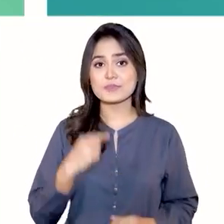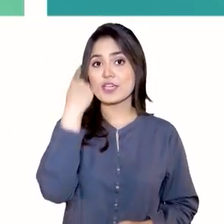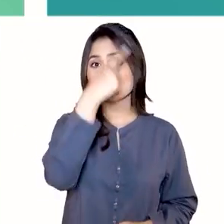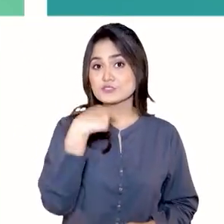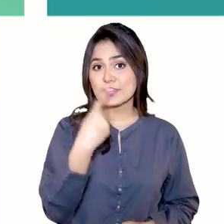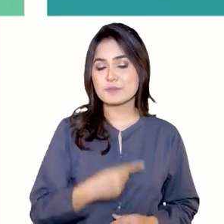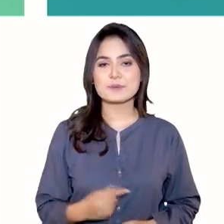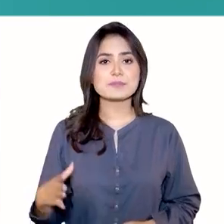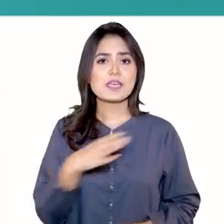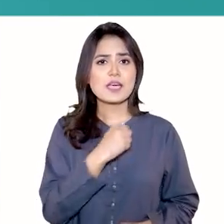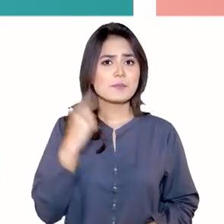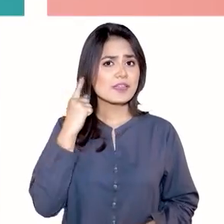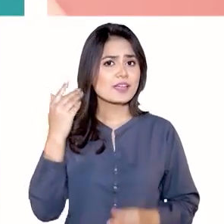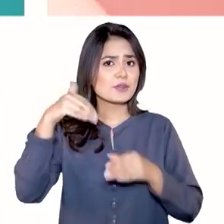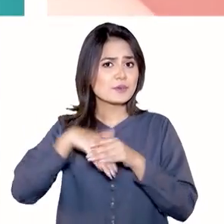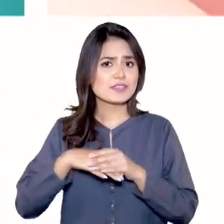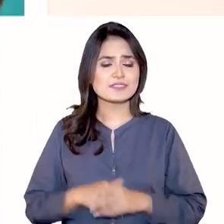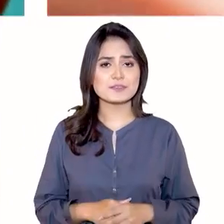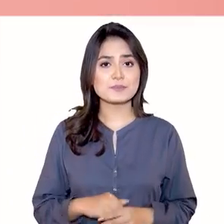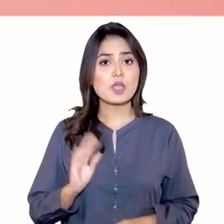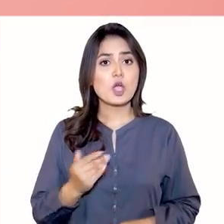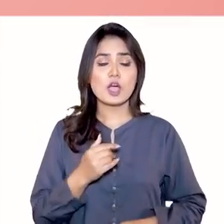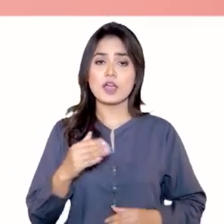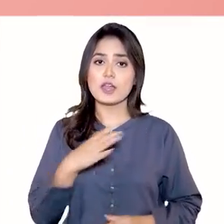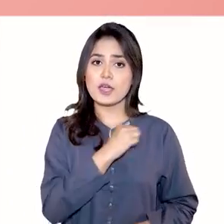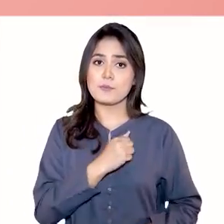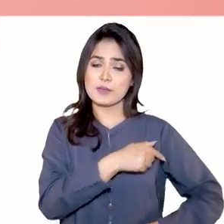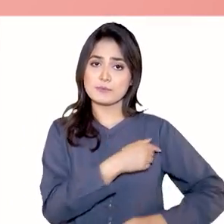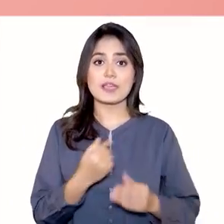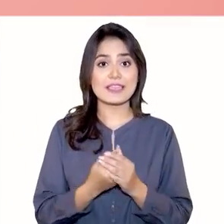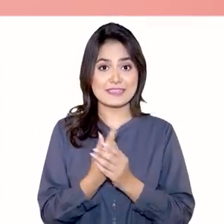चेहरे पर, हमारे कानों के अंदर और बगल में भी।